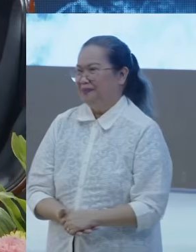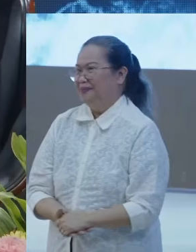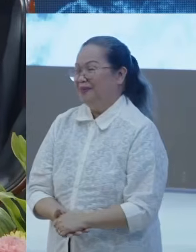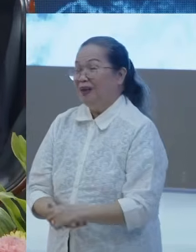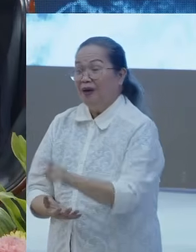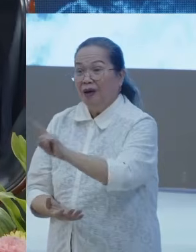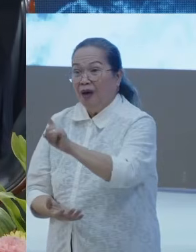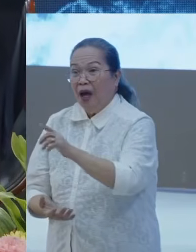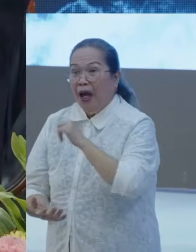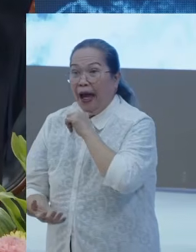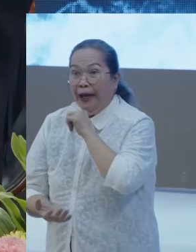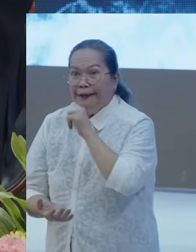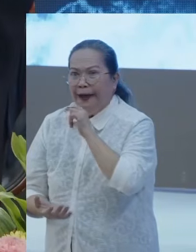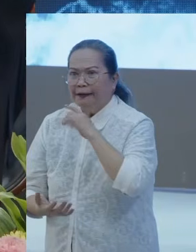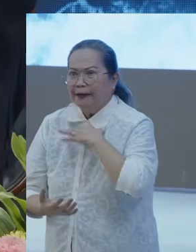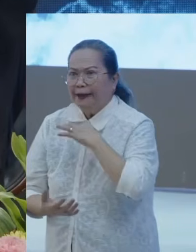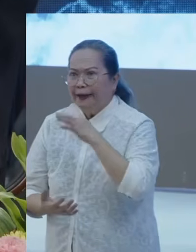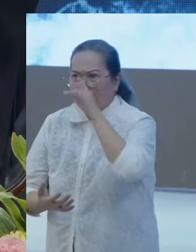Wala silang balak maniwala.